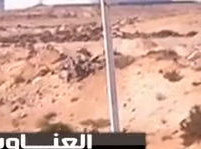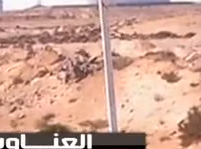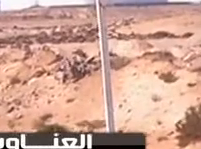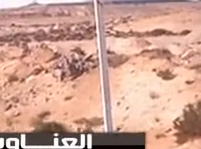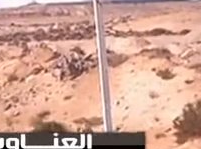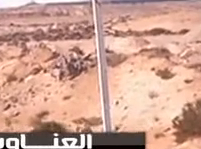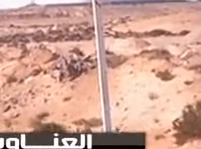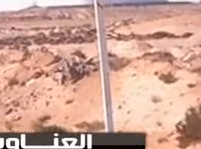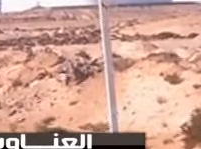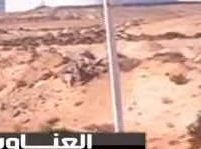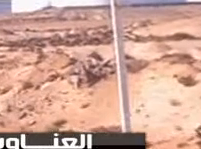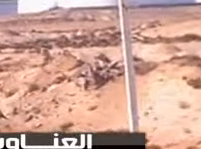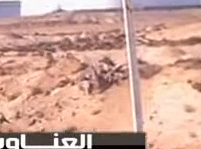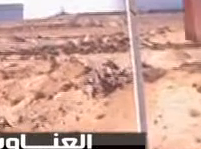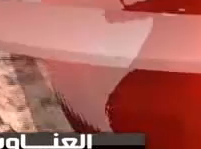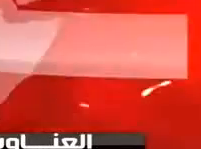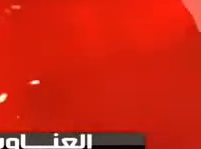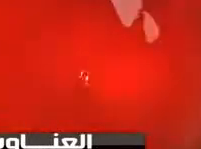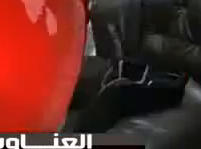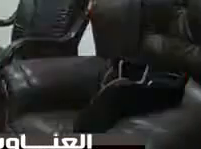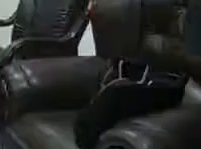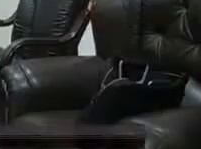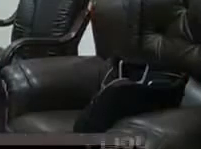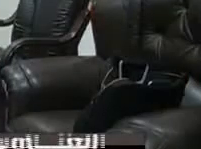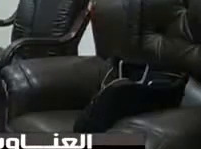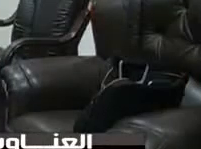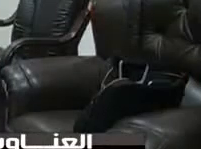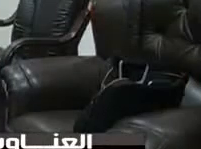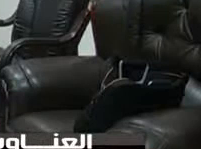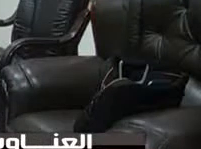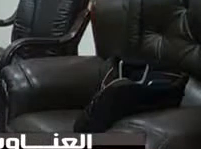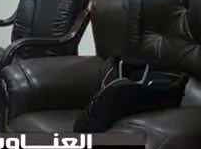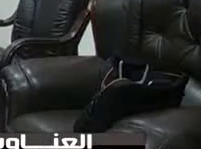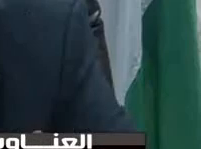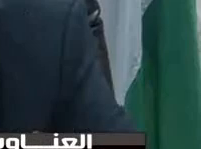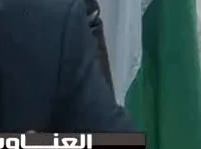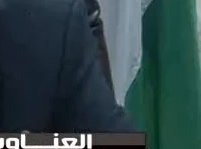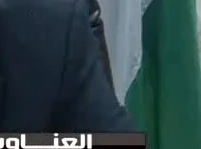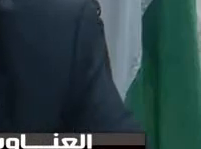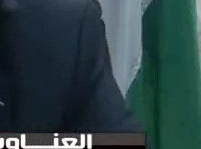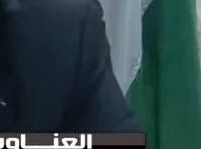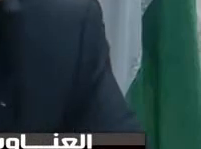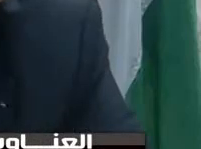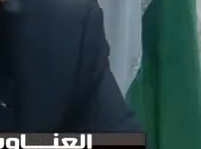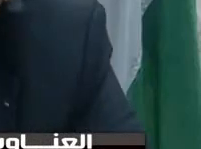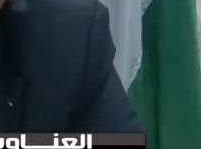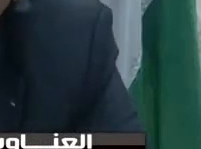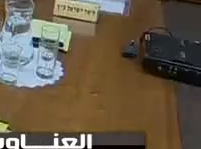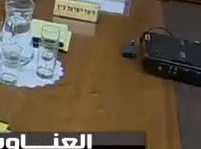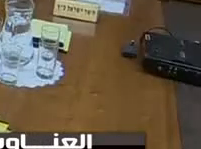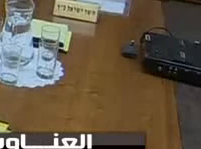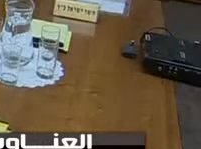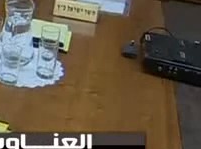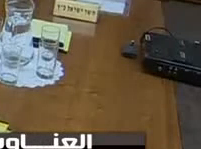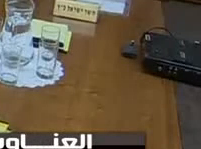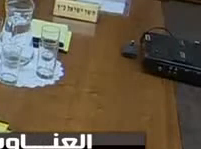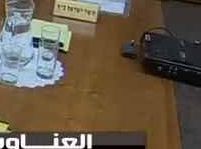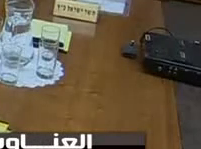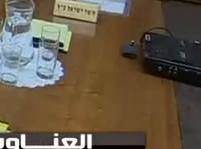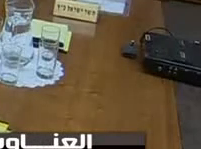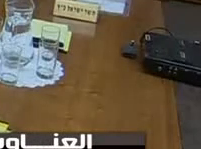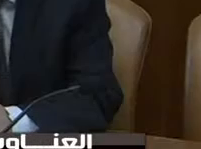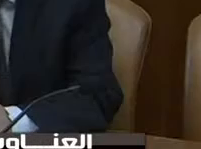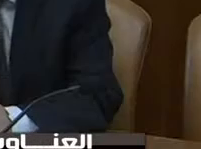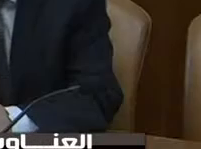فيها النيران في أكبر مرافق النفط الليبية. صائب عريقات يقدم مسودة مشروع قرار إعلان الدولة الفلسطينية إلى